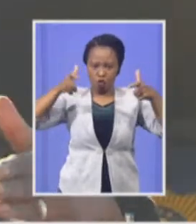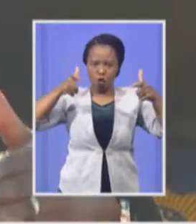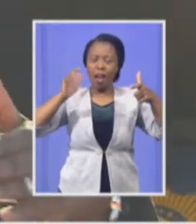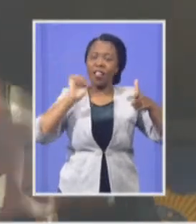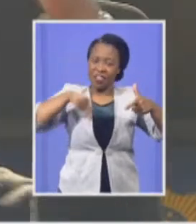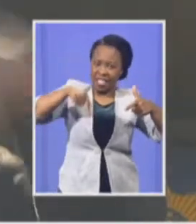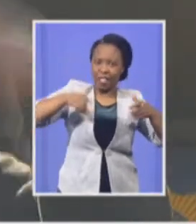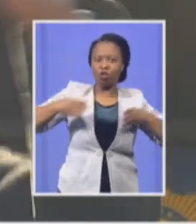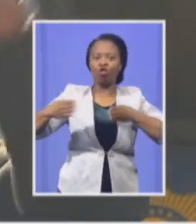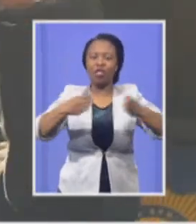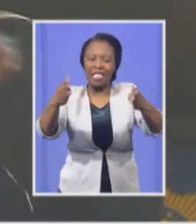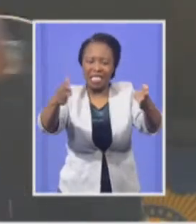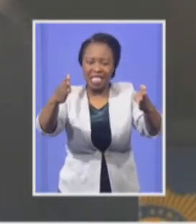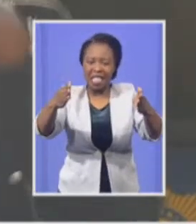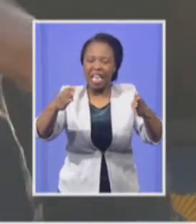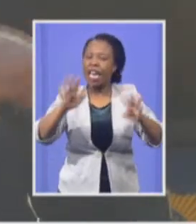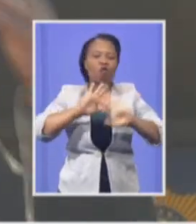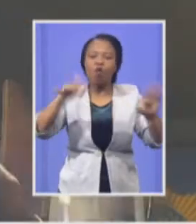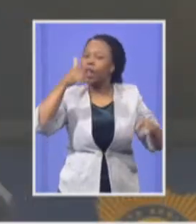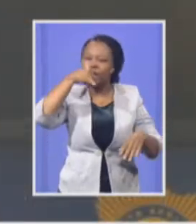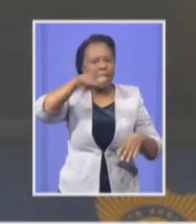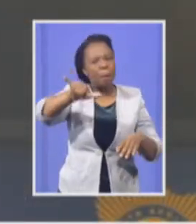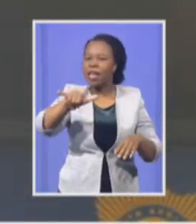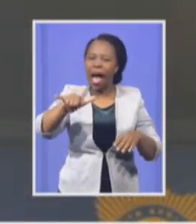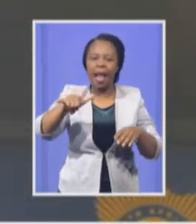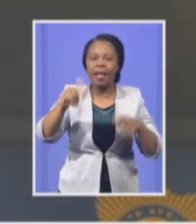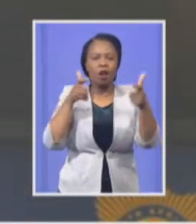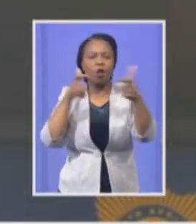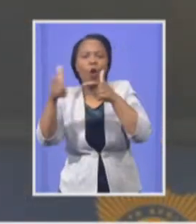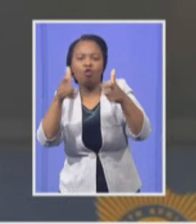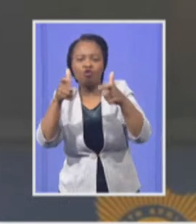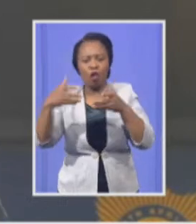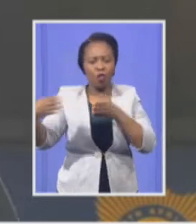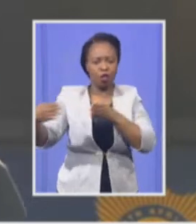zala kungabi igebenge ibusa itrato.